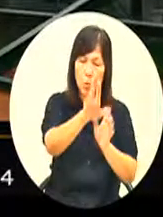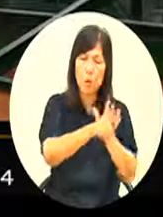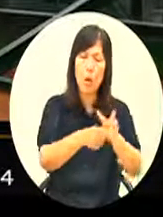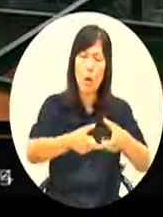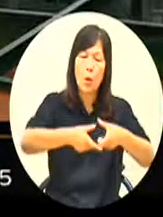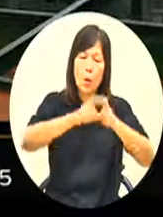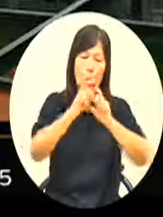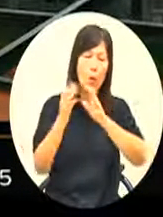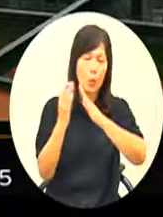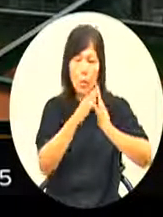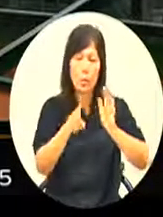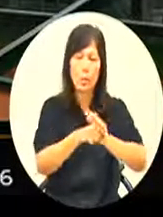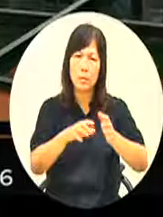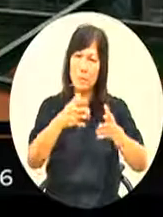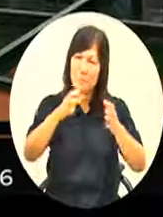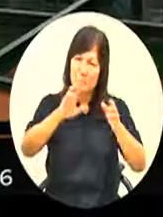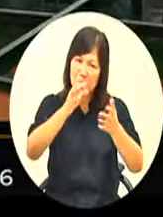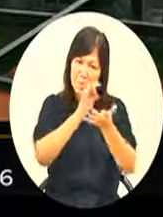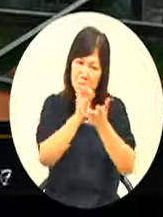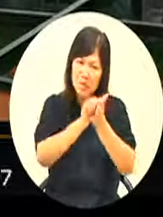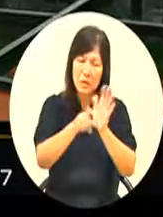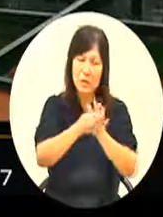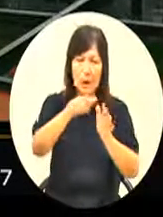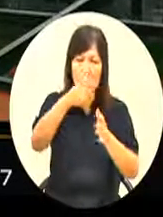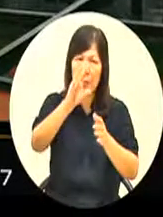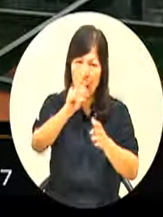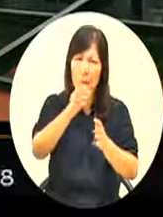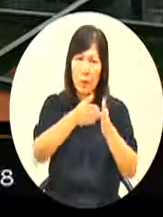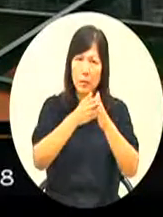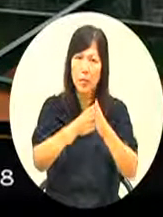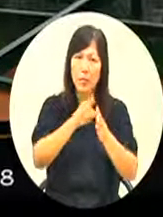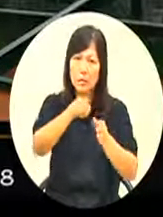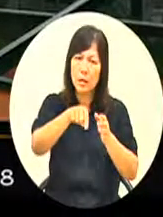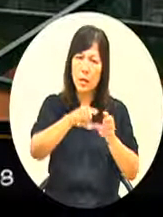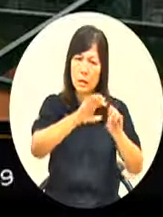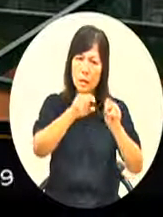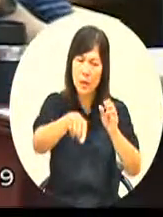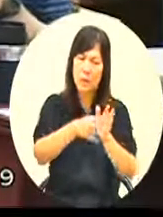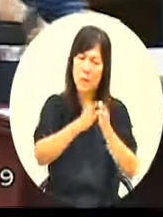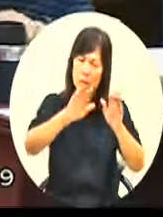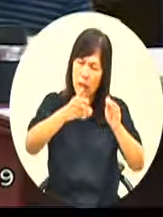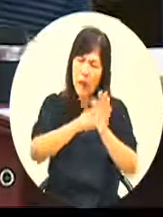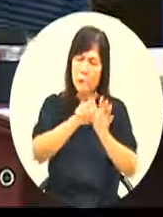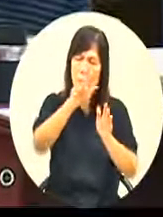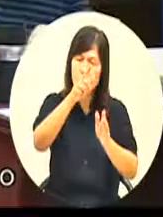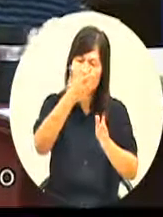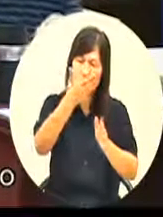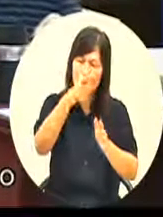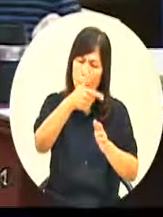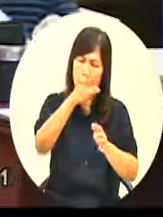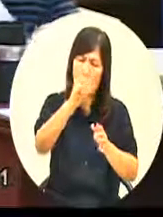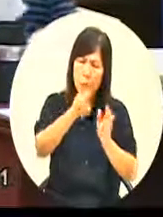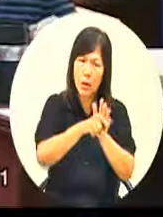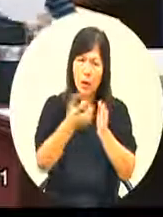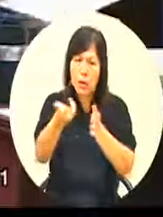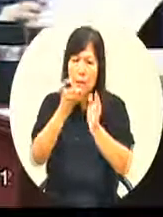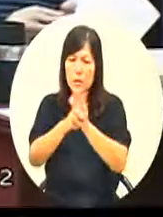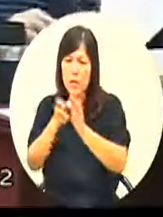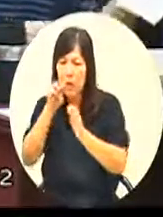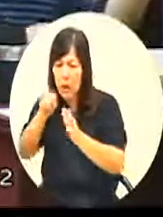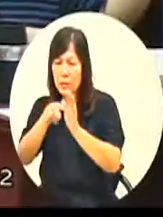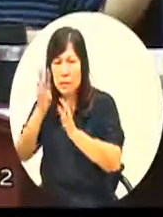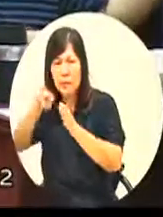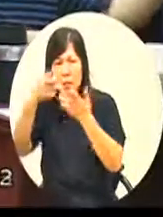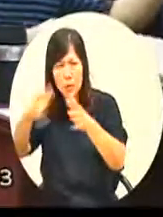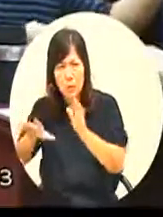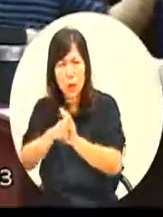概要600万，这样一个场地就要600万了。那刚刚体育处讲的那3000多万的预算，看起来比例上可